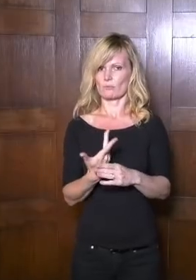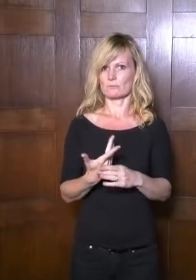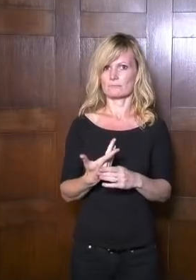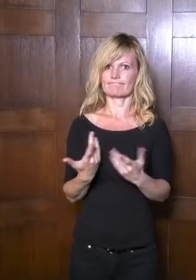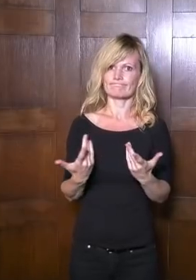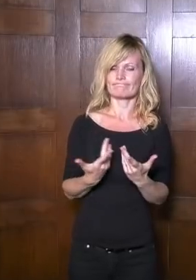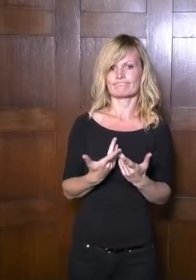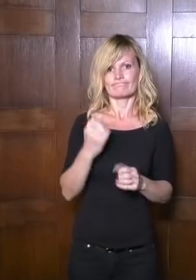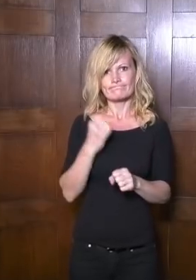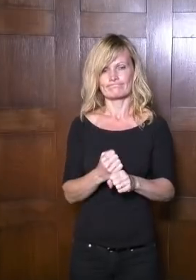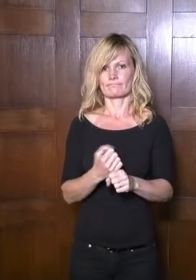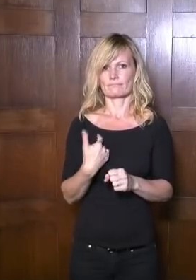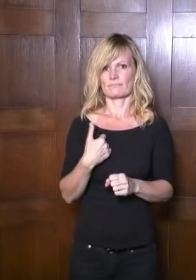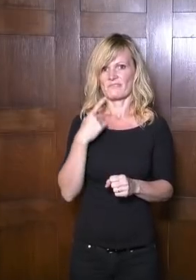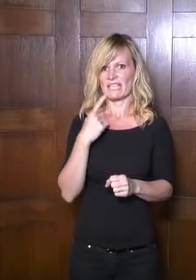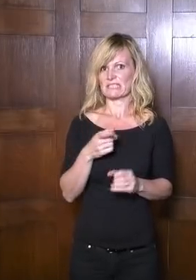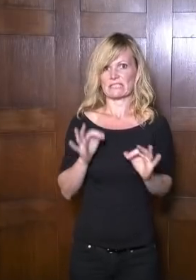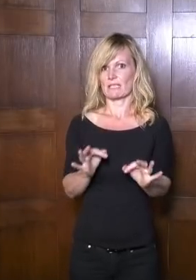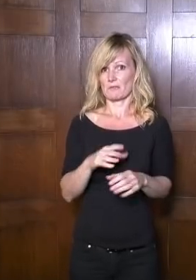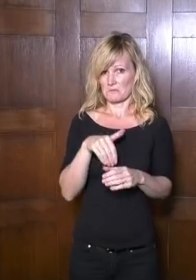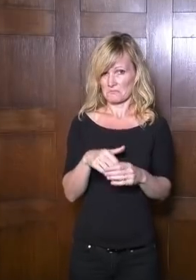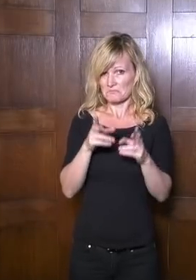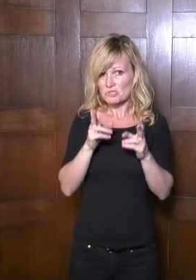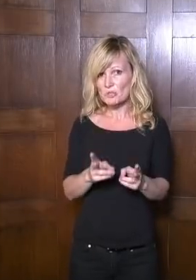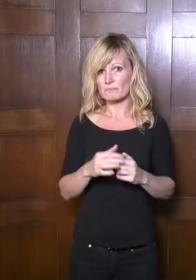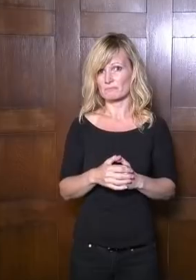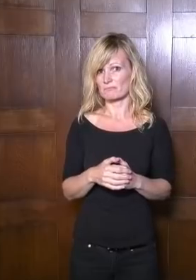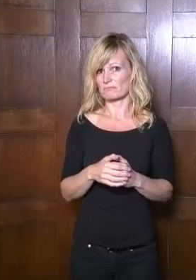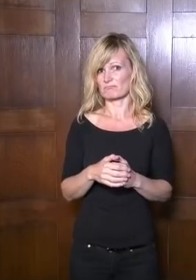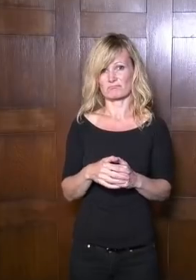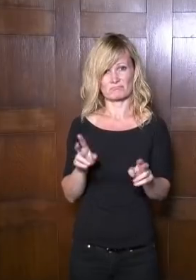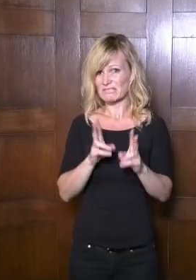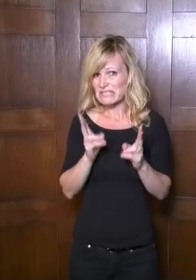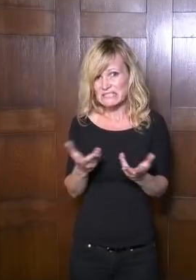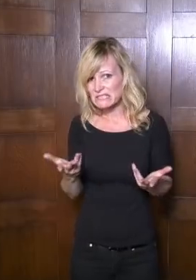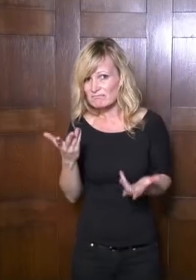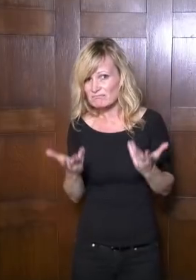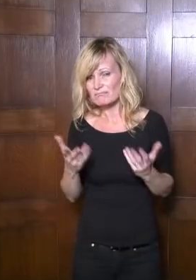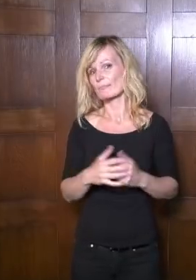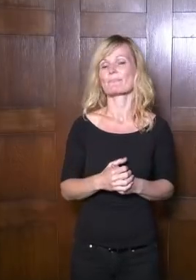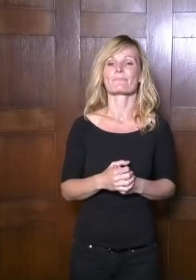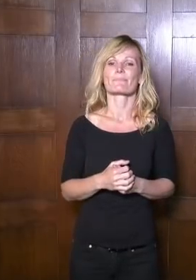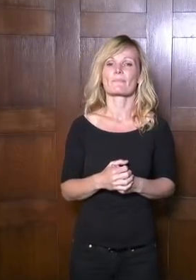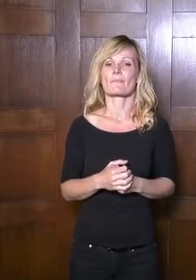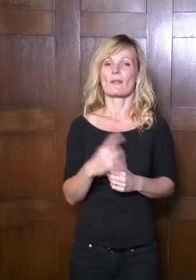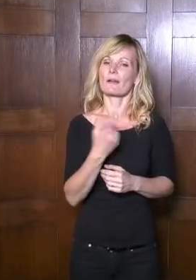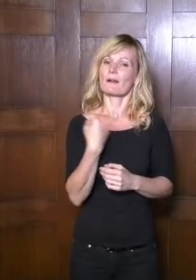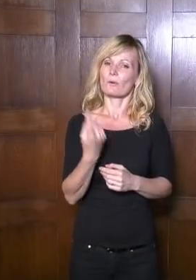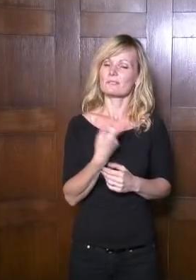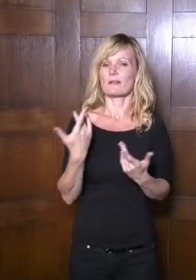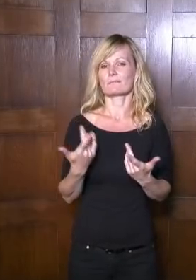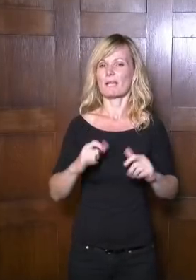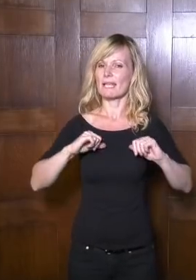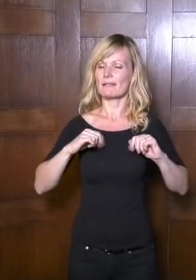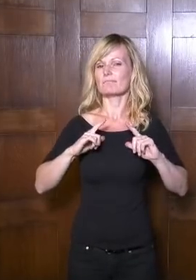zu wissen, ist das richtig oder nicht. Wir leben in einem liberalen Rechtsstaat,